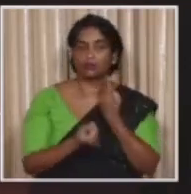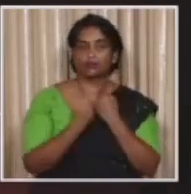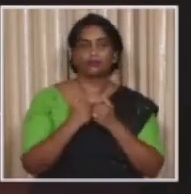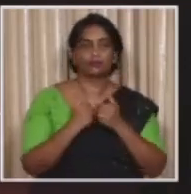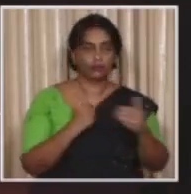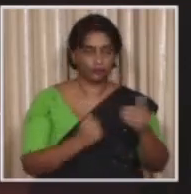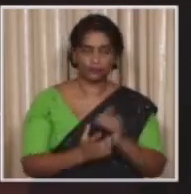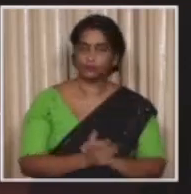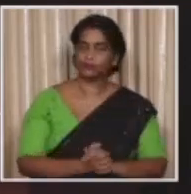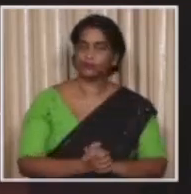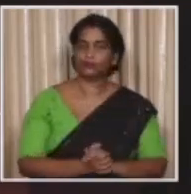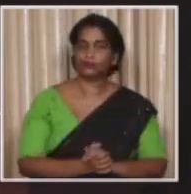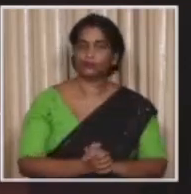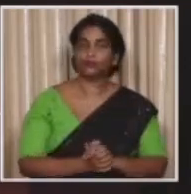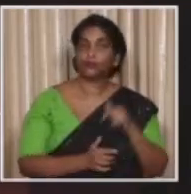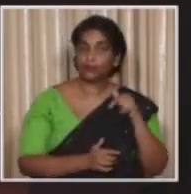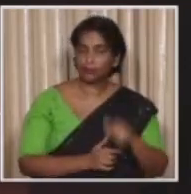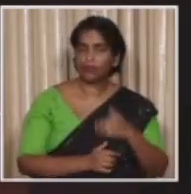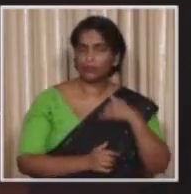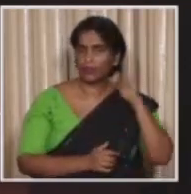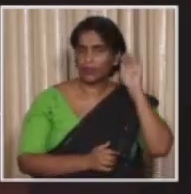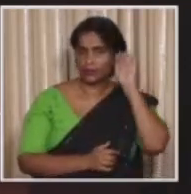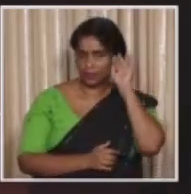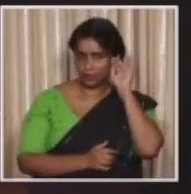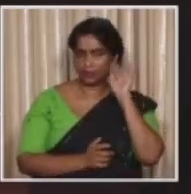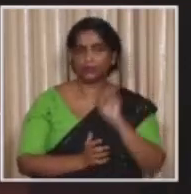කිරීමයි. දැන් අපිට ඇහුණා මේ